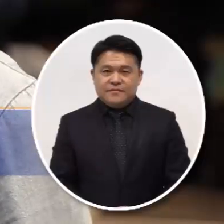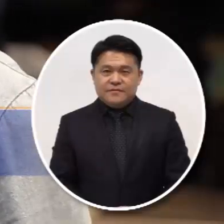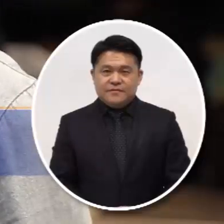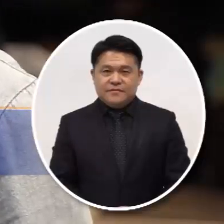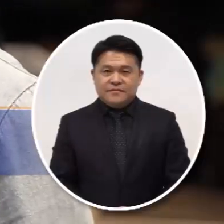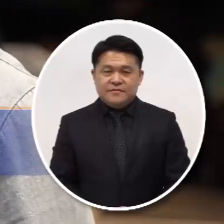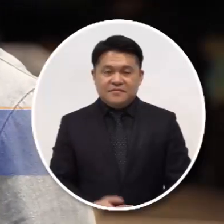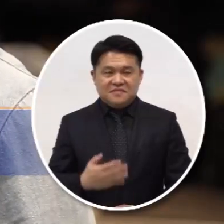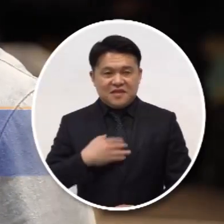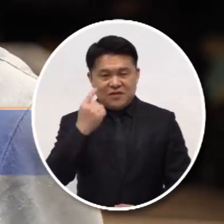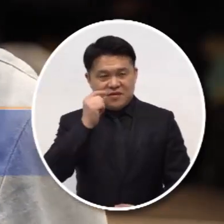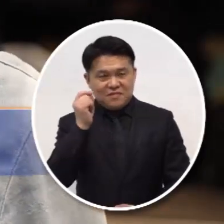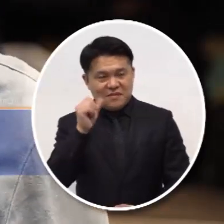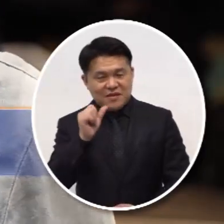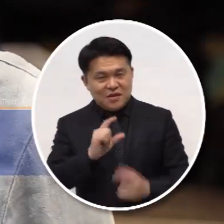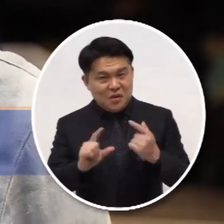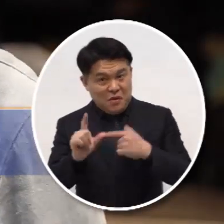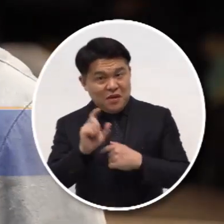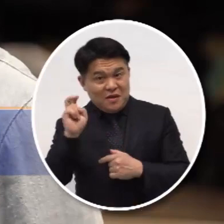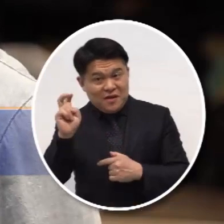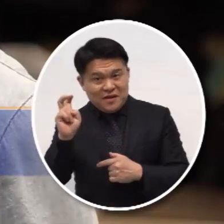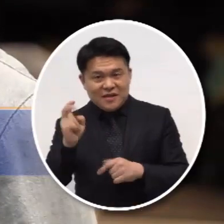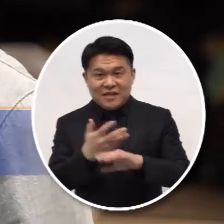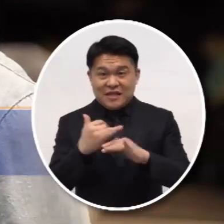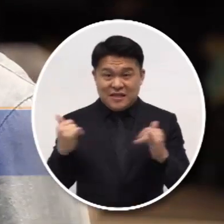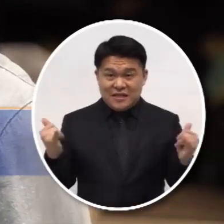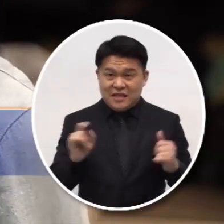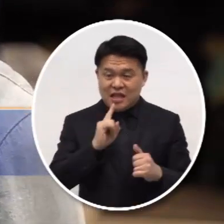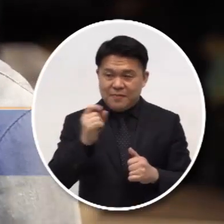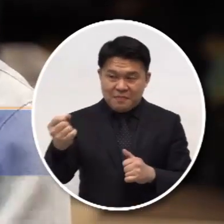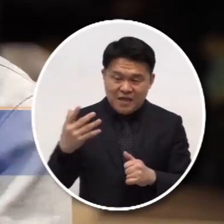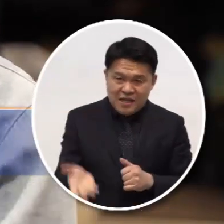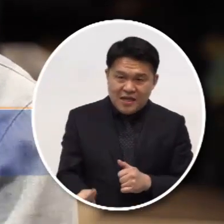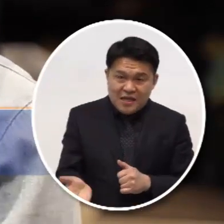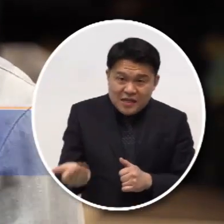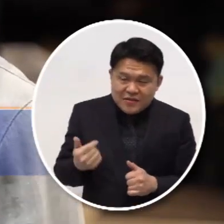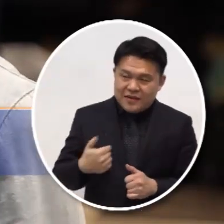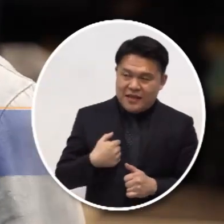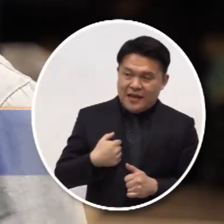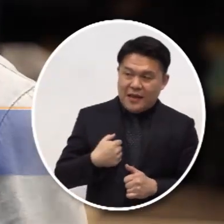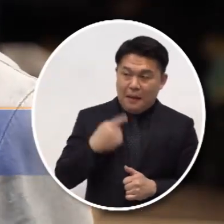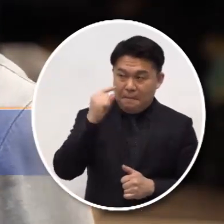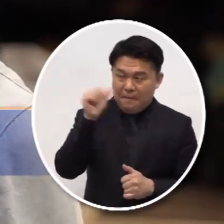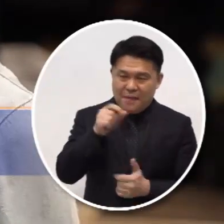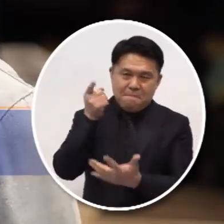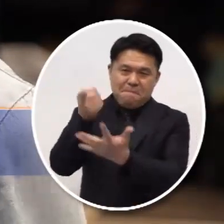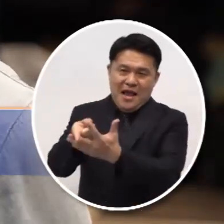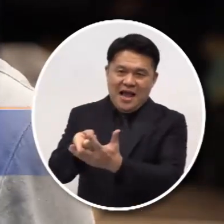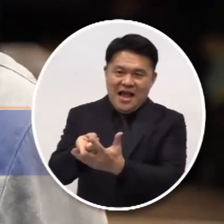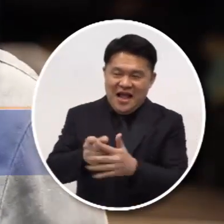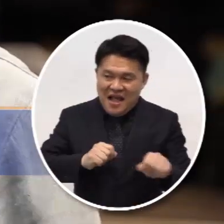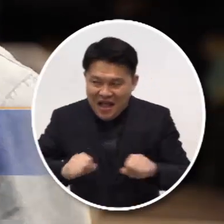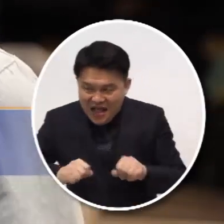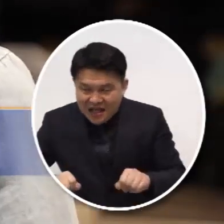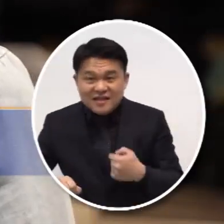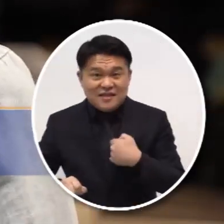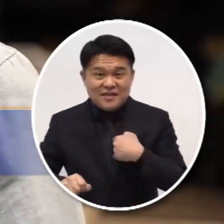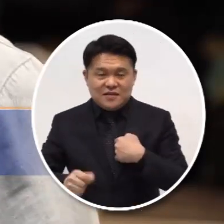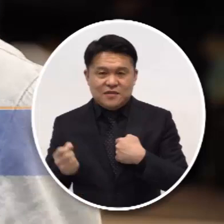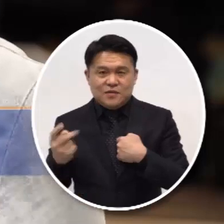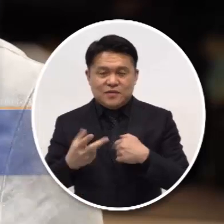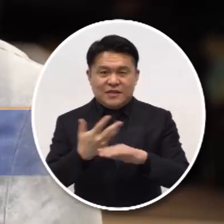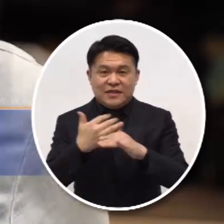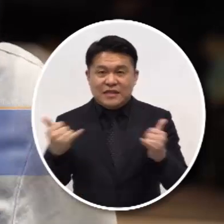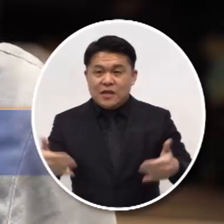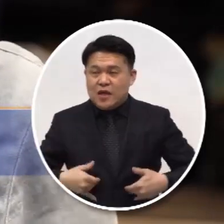어떻게 보면 눈치가 빨라졌다? 네. 다른 사람들이 말로 시키기 전에 제가 알아서 하려고 하고